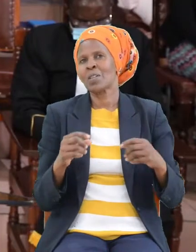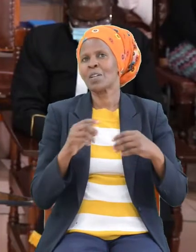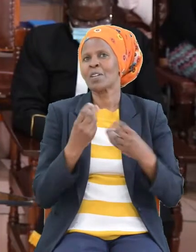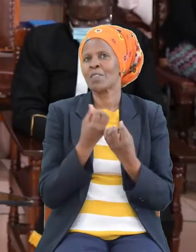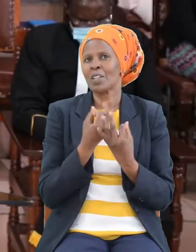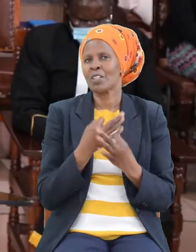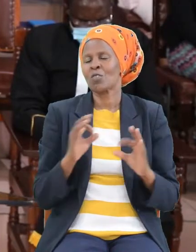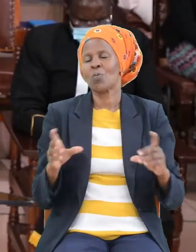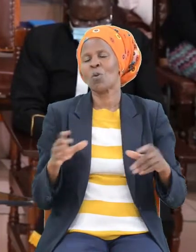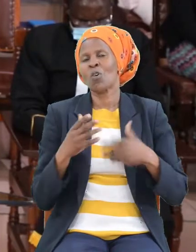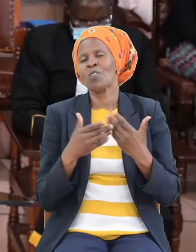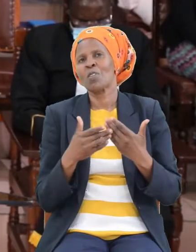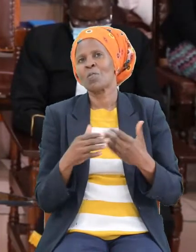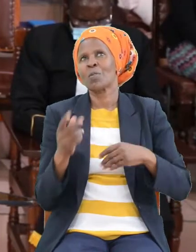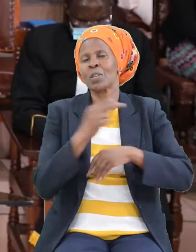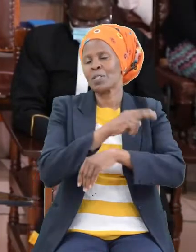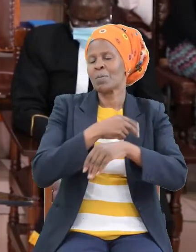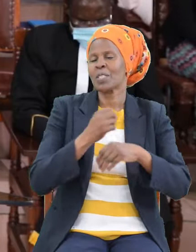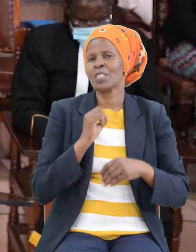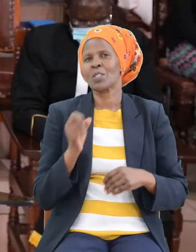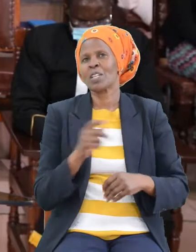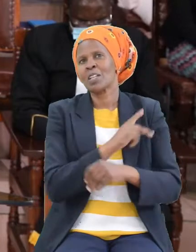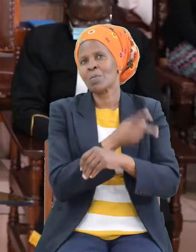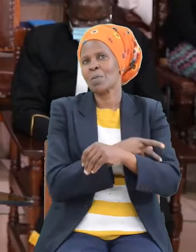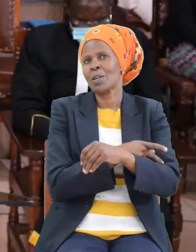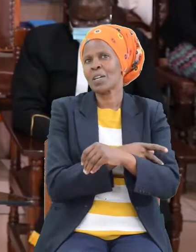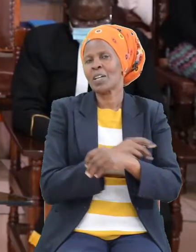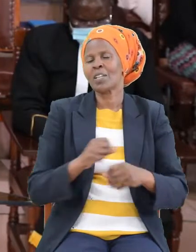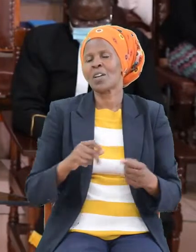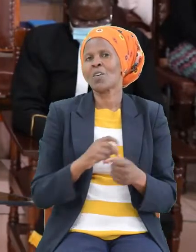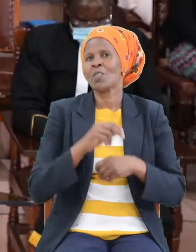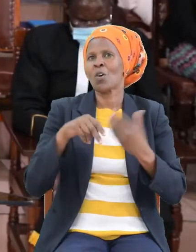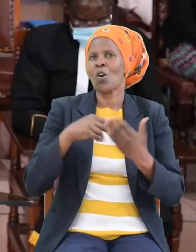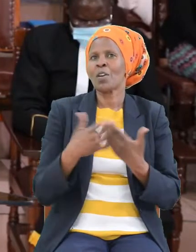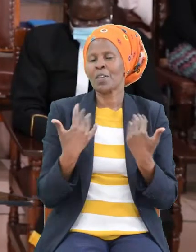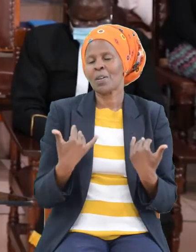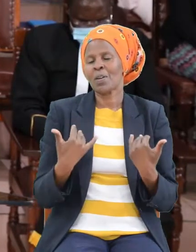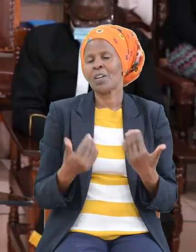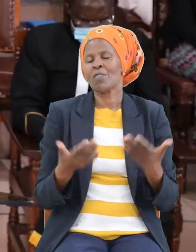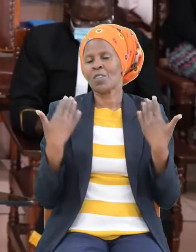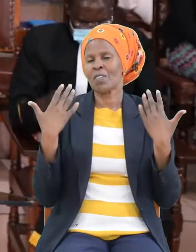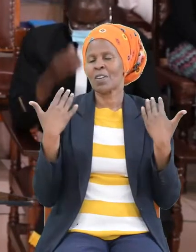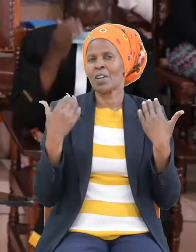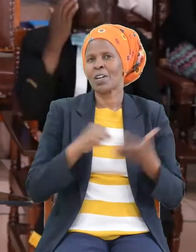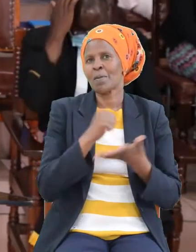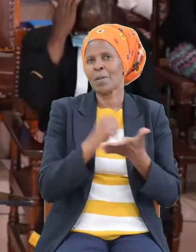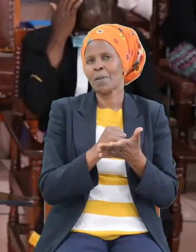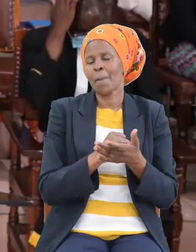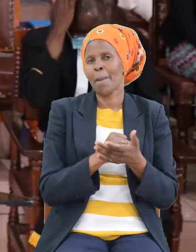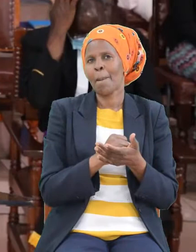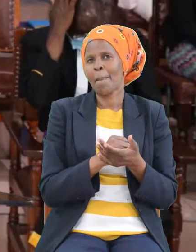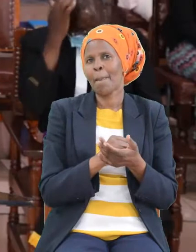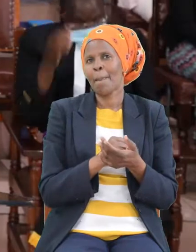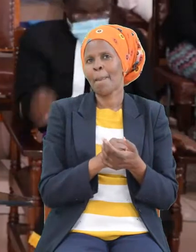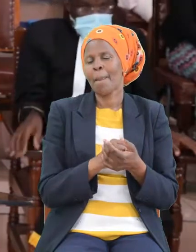na ule mwovu. Kwa kuwa ufalme ni wako na nguvu na utukufu sasa na hata milele. Amen.